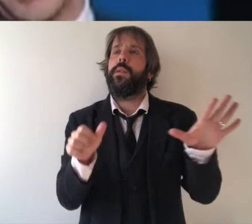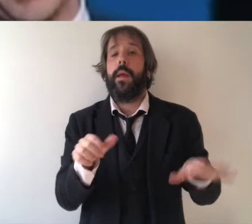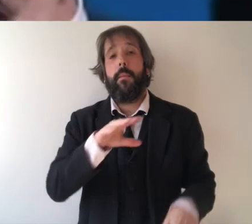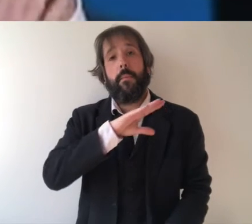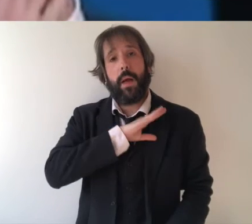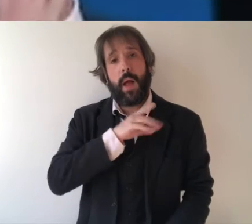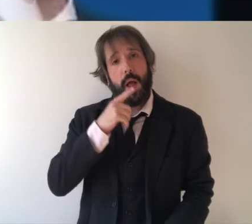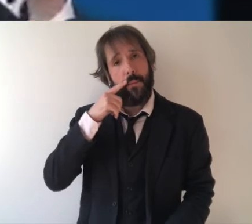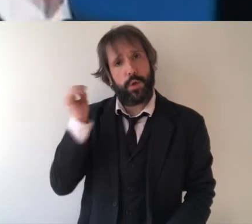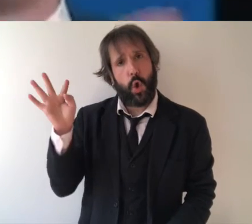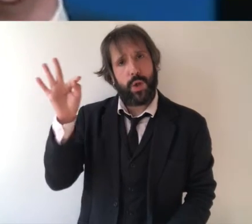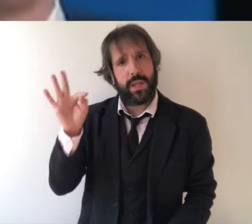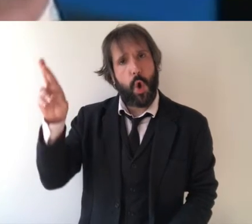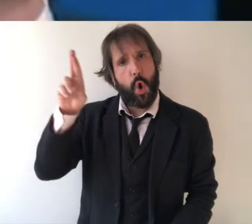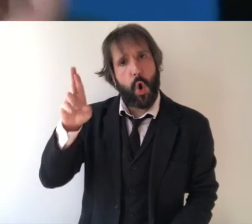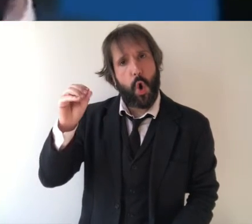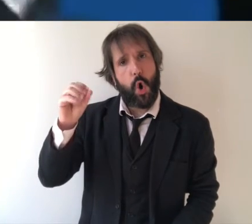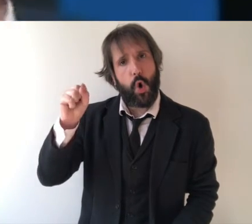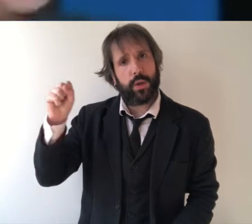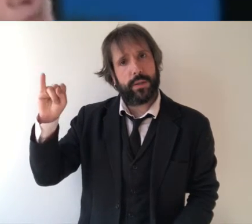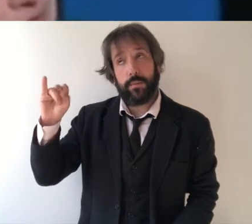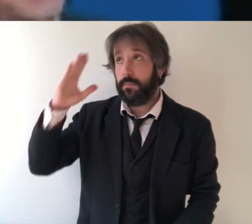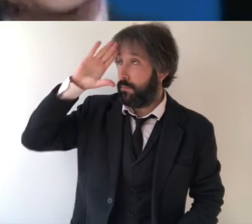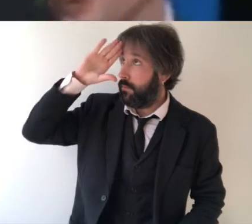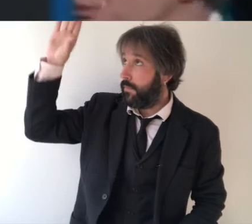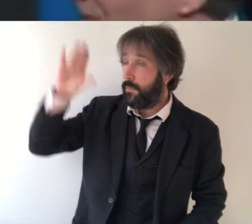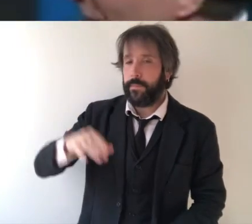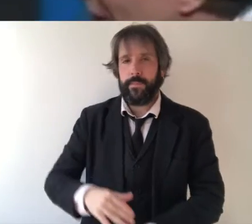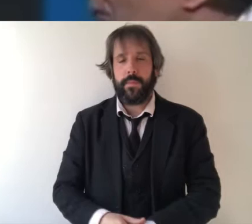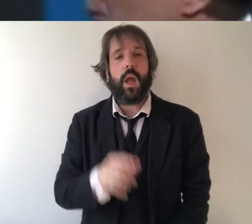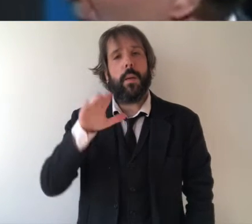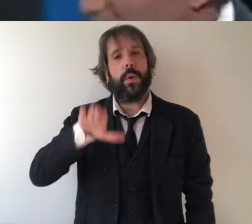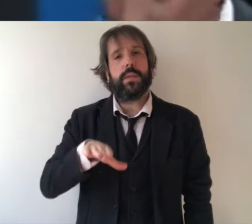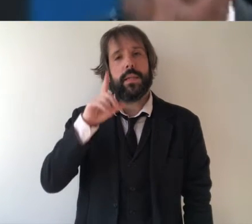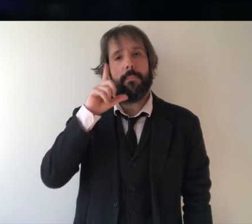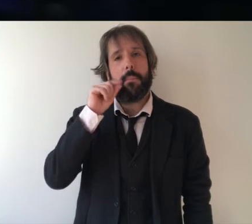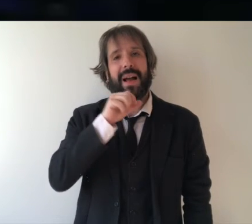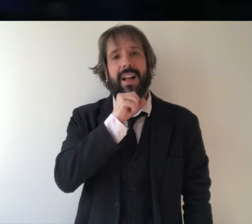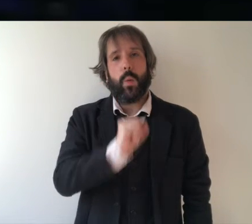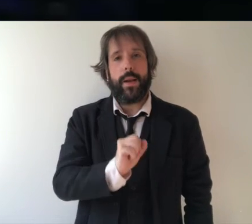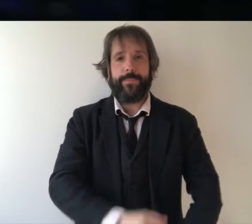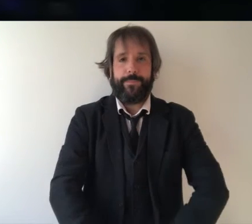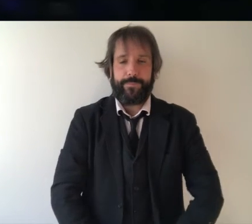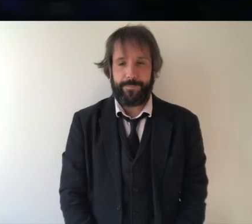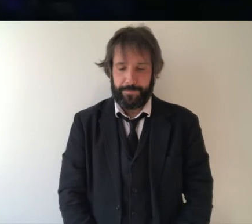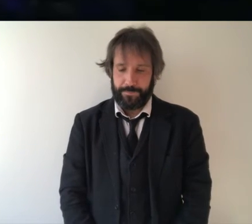1946 par Monsieur Tino Rossi. Salut Tino. Petit Papa Noël.